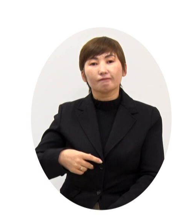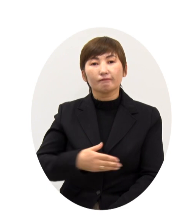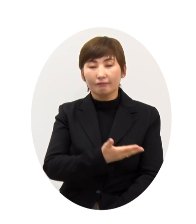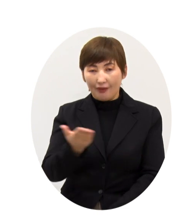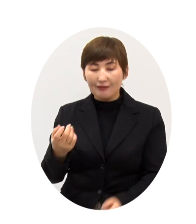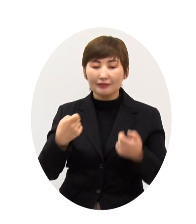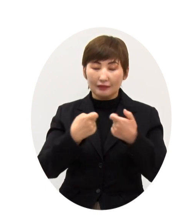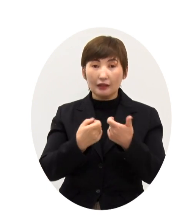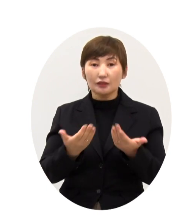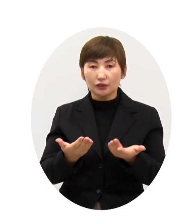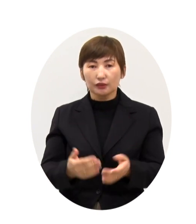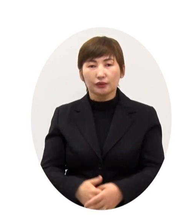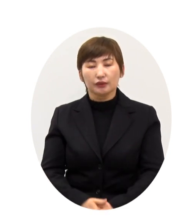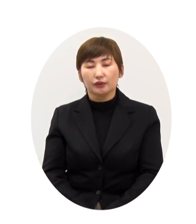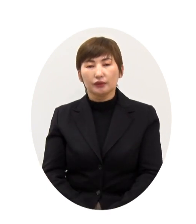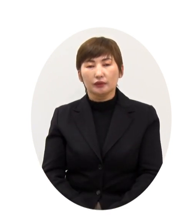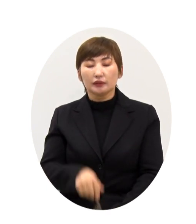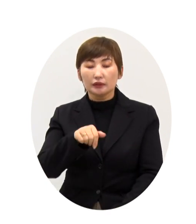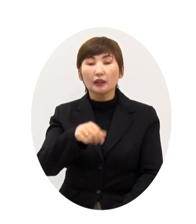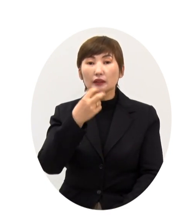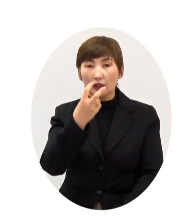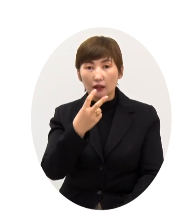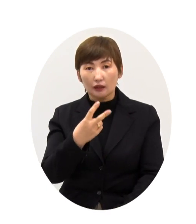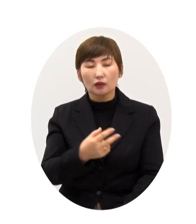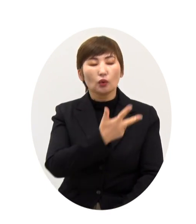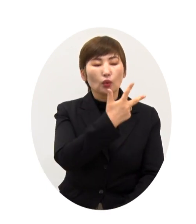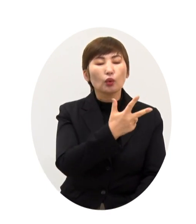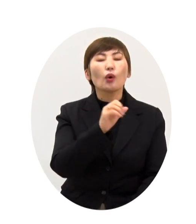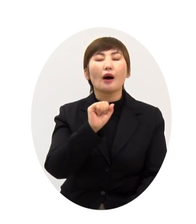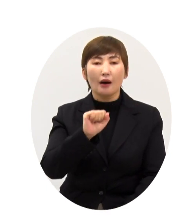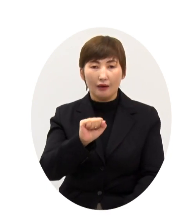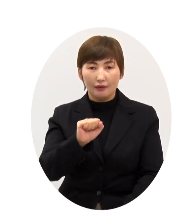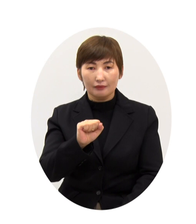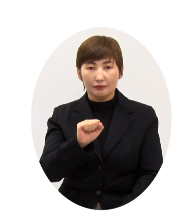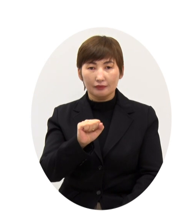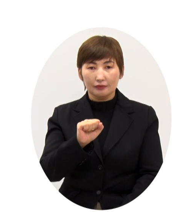тооцоолсондоо таарч байх гэж бодож байна. За эндээс харахаар бас мөн 3 А-г